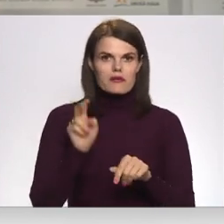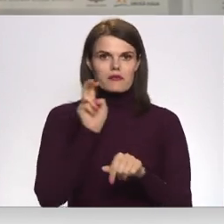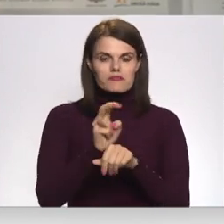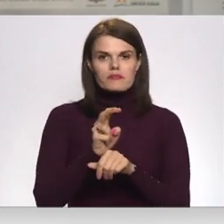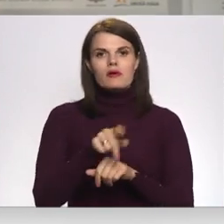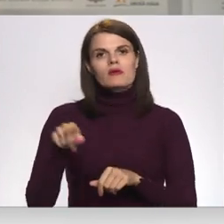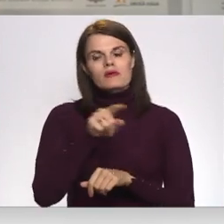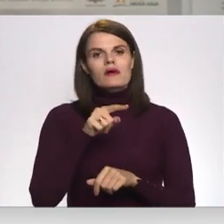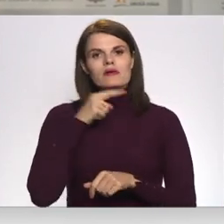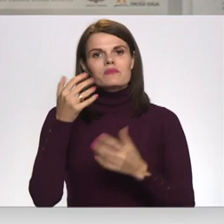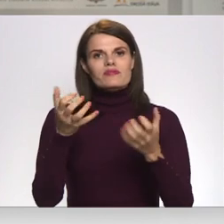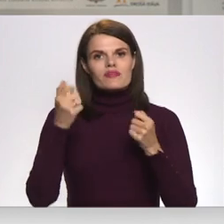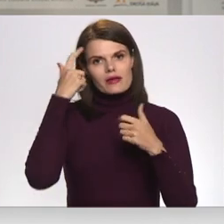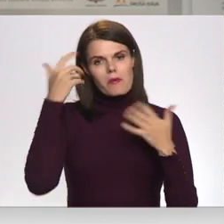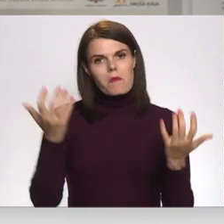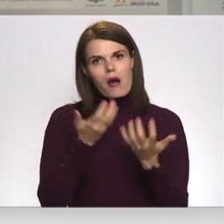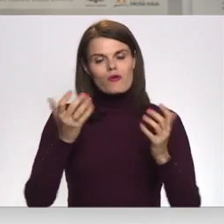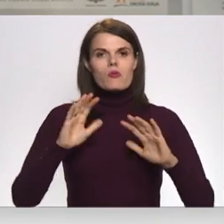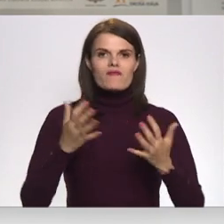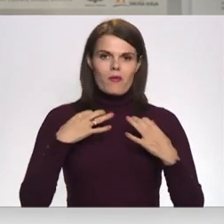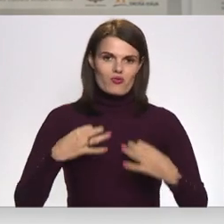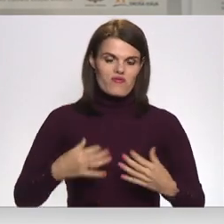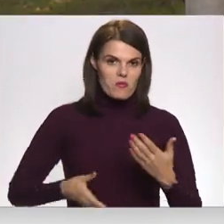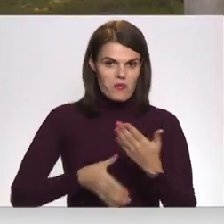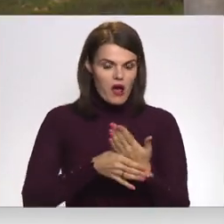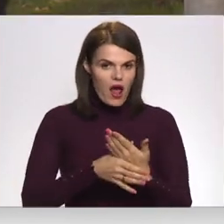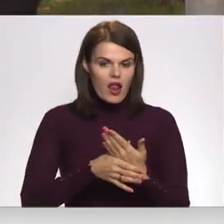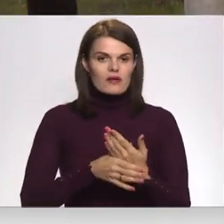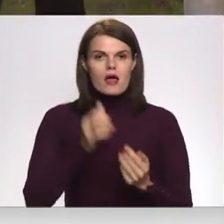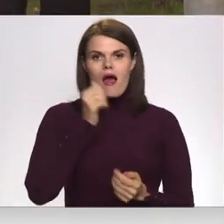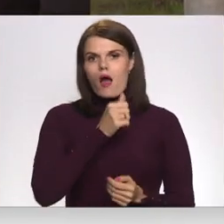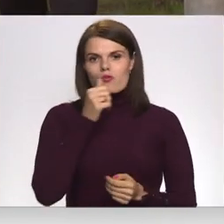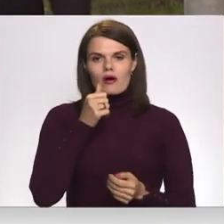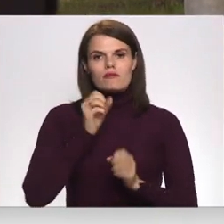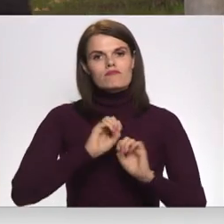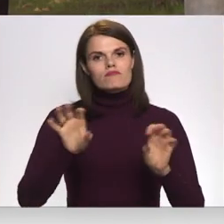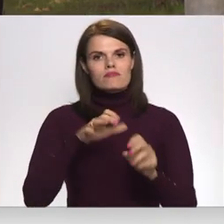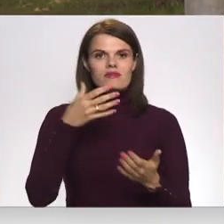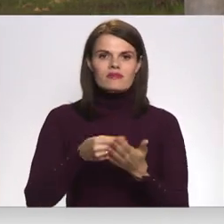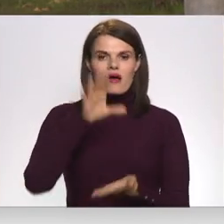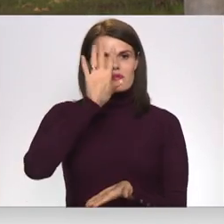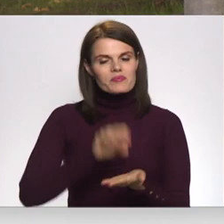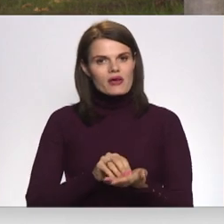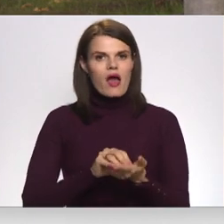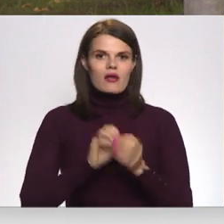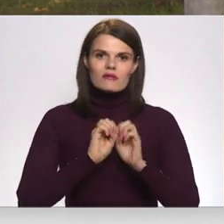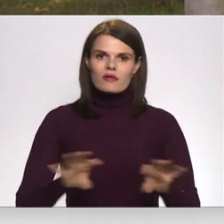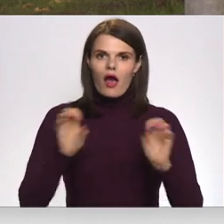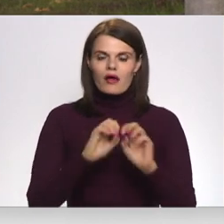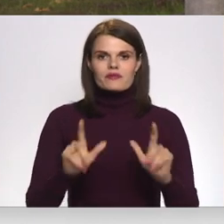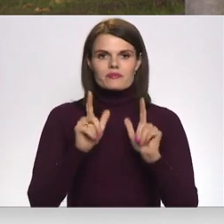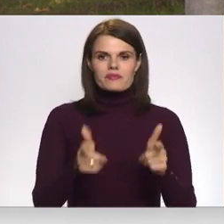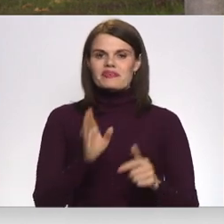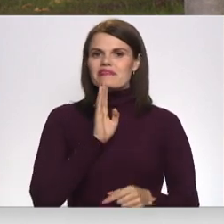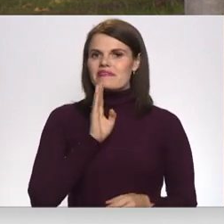kam vajadzīgs padoms vai profesionāla palīdzība. Anonīmi dalīties ar savu pieredzes stāstu piekrita